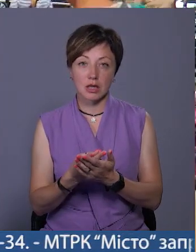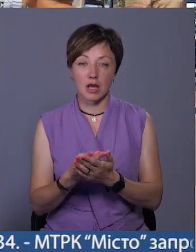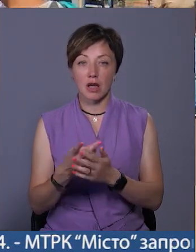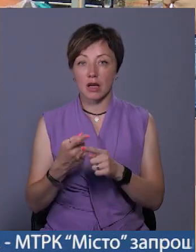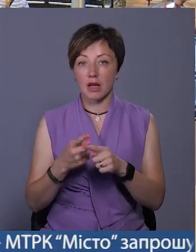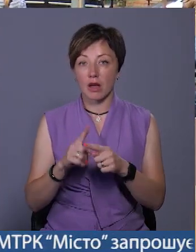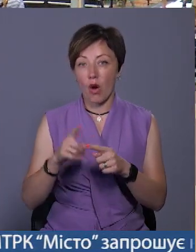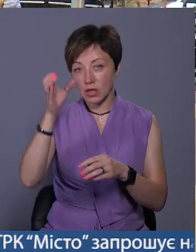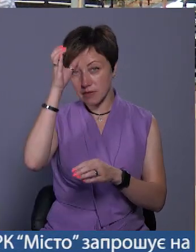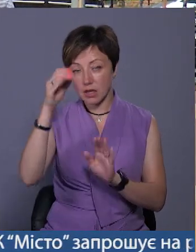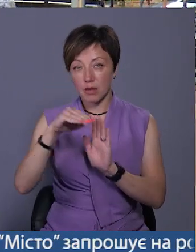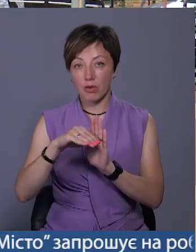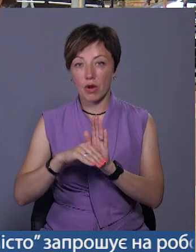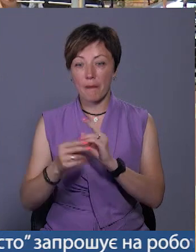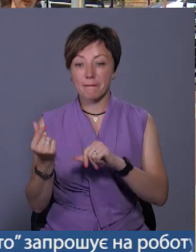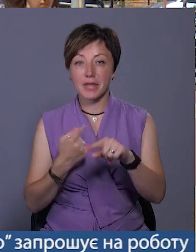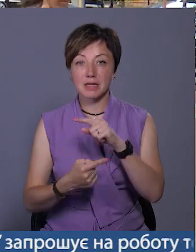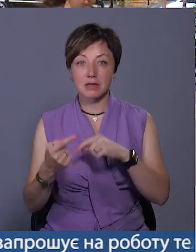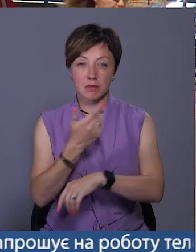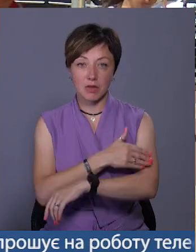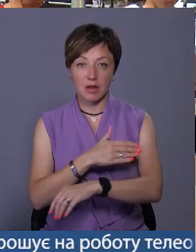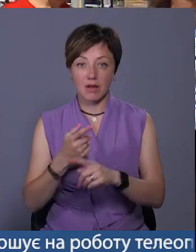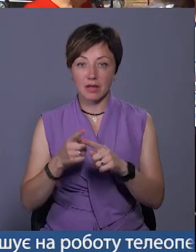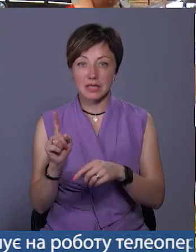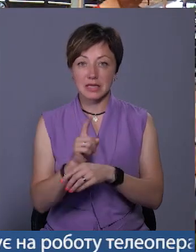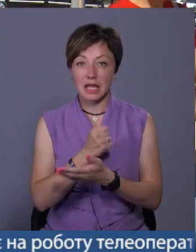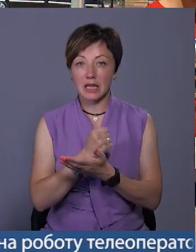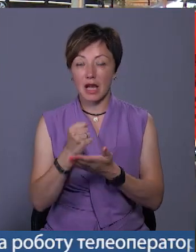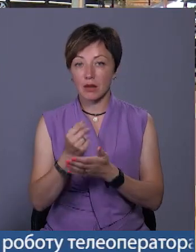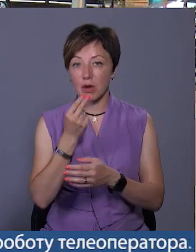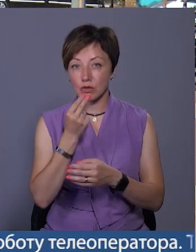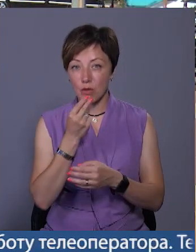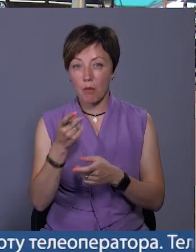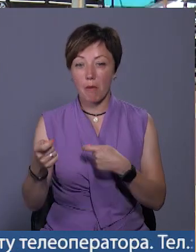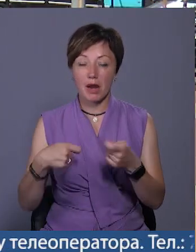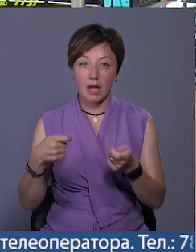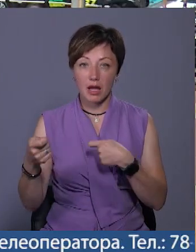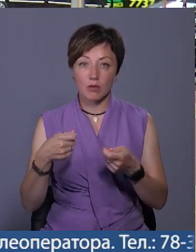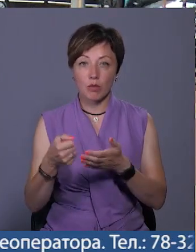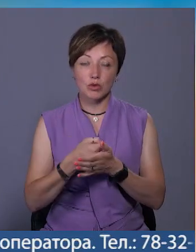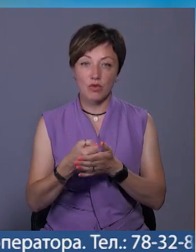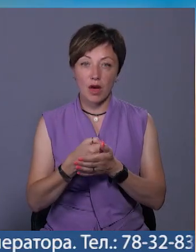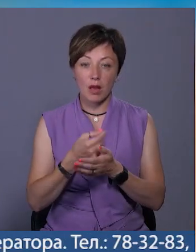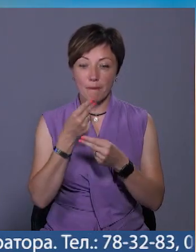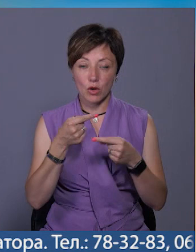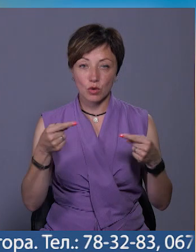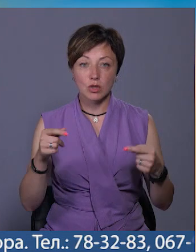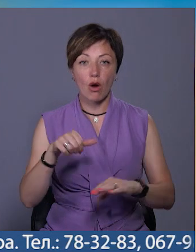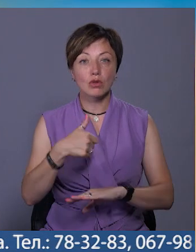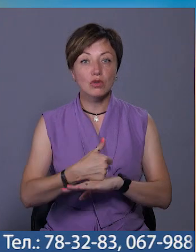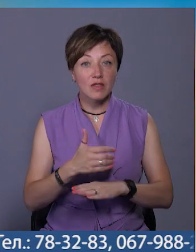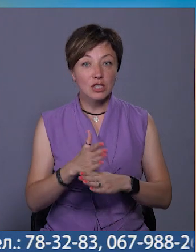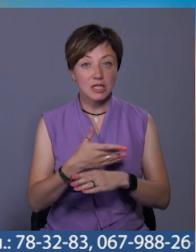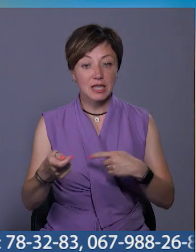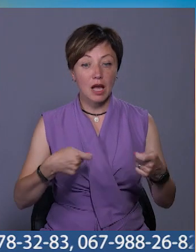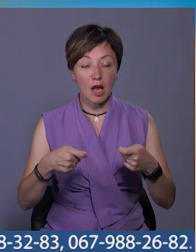така освітня програма для крафтовиків. Це по стандартам харчування, по маркетингу, просуванню продукції. Основна частина